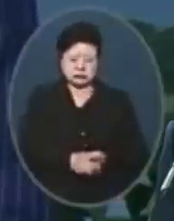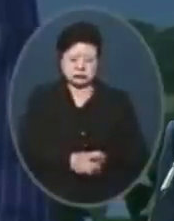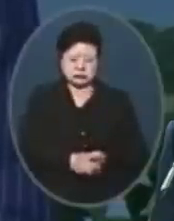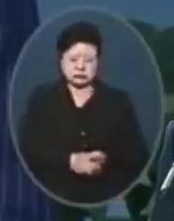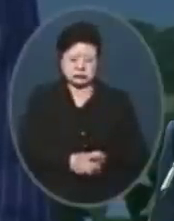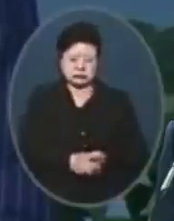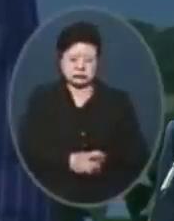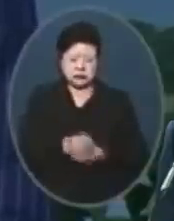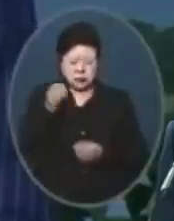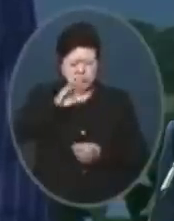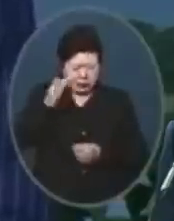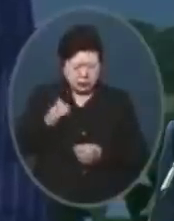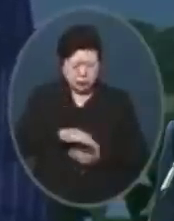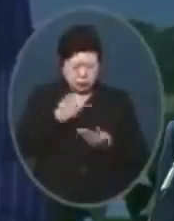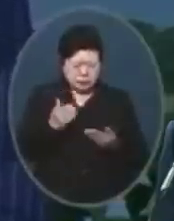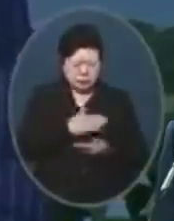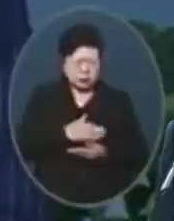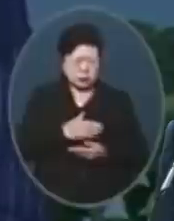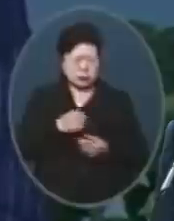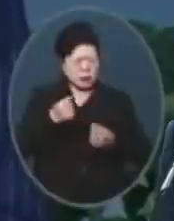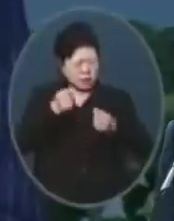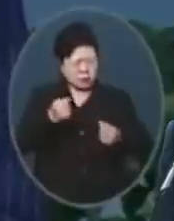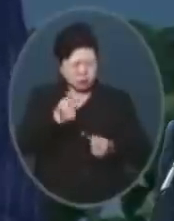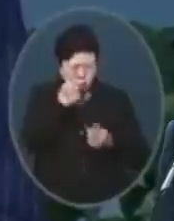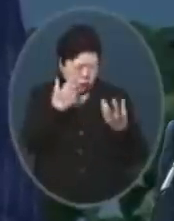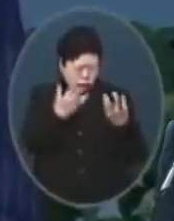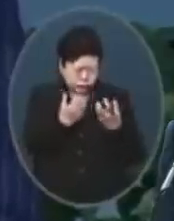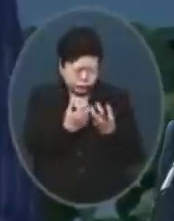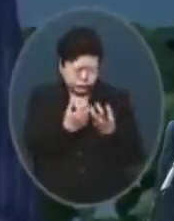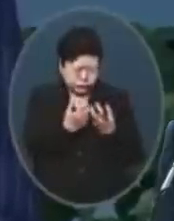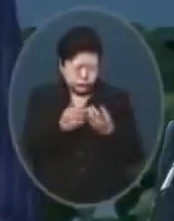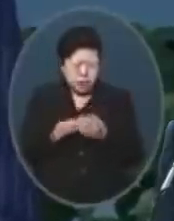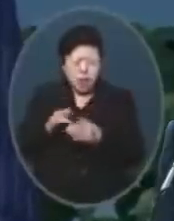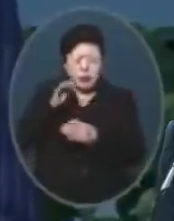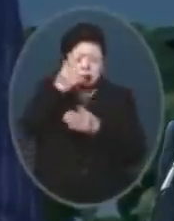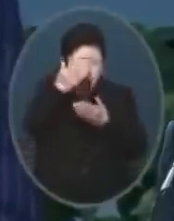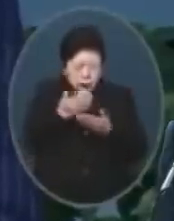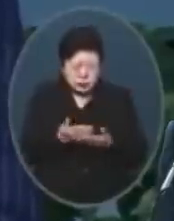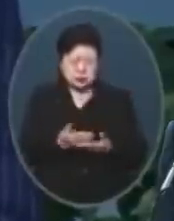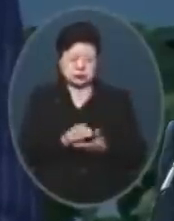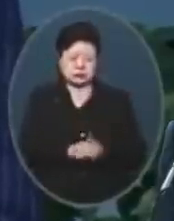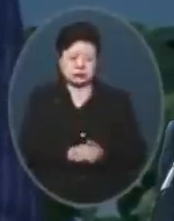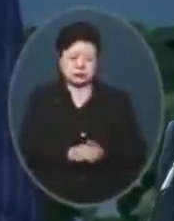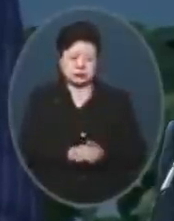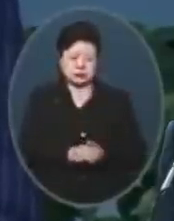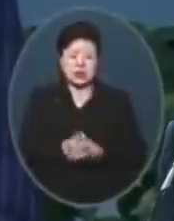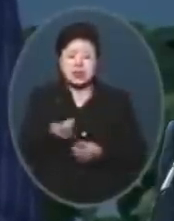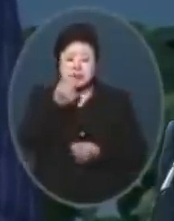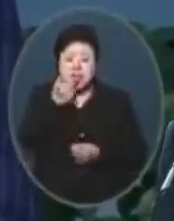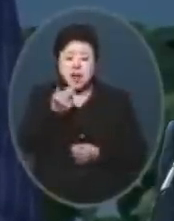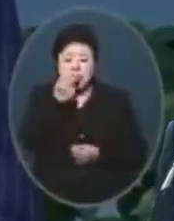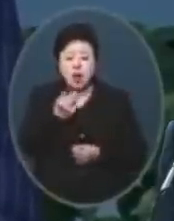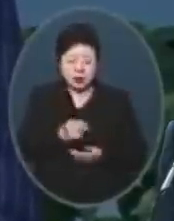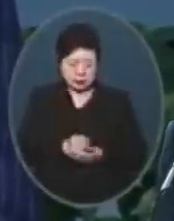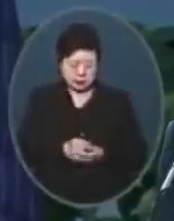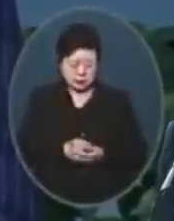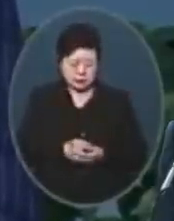영혼이 잘땐같이 범사에 잘때면 강건하고 생명을 얻때 넘치게 얻는 그 생명의 역사가